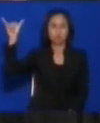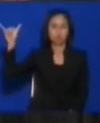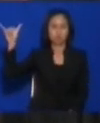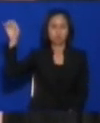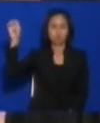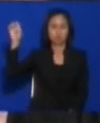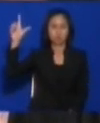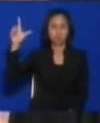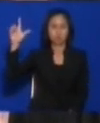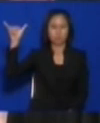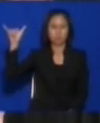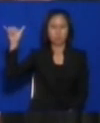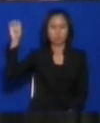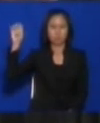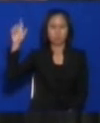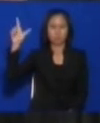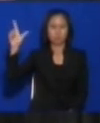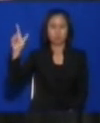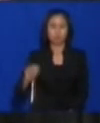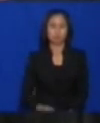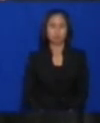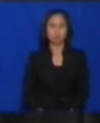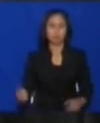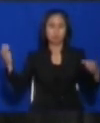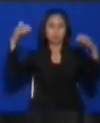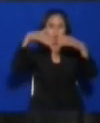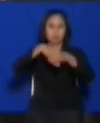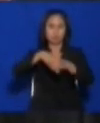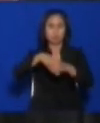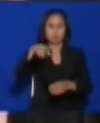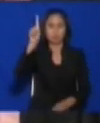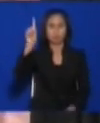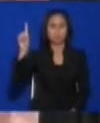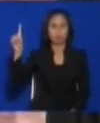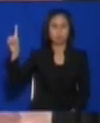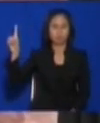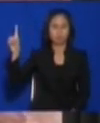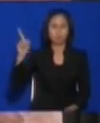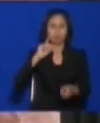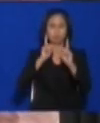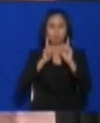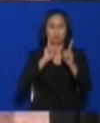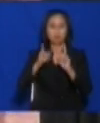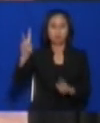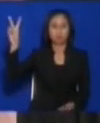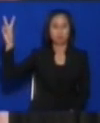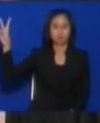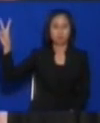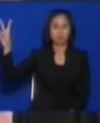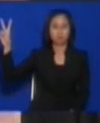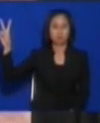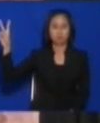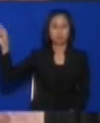Hai selanjutnya kita akan masuk kepada Sekjen pertama yaitu pemaparan visi-misi yang